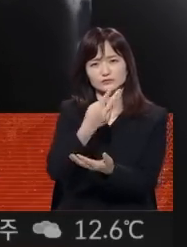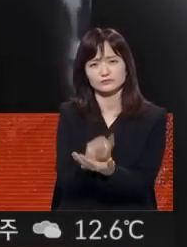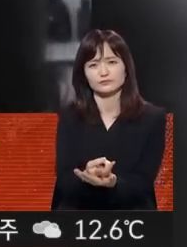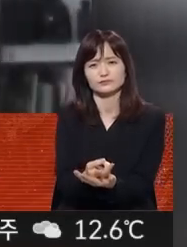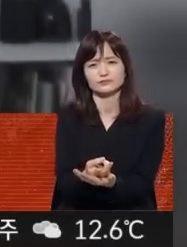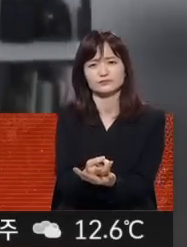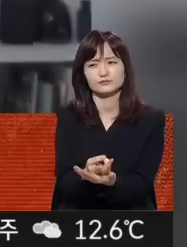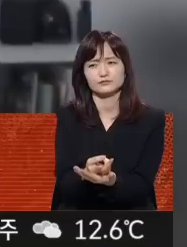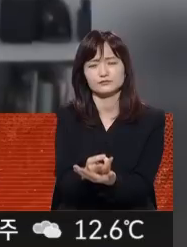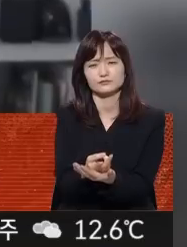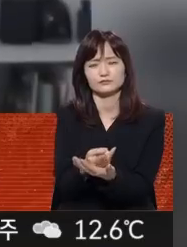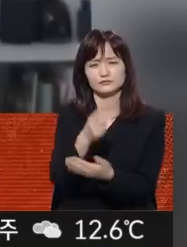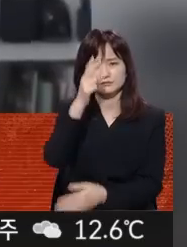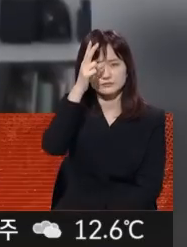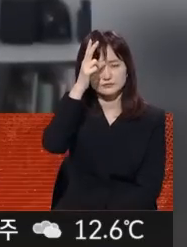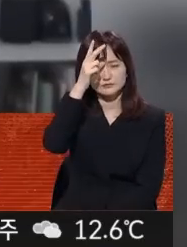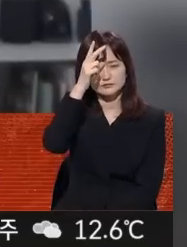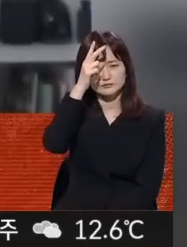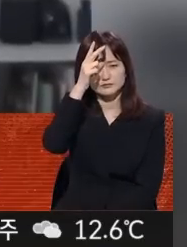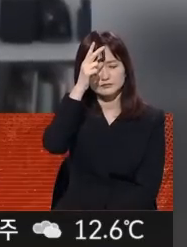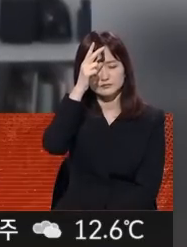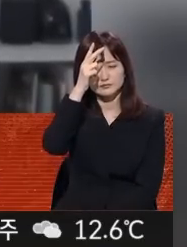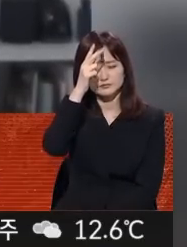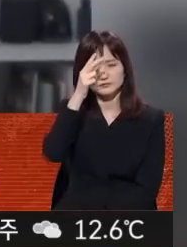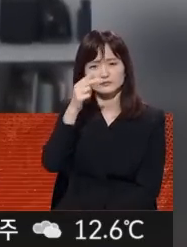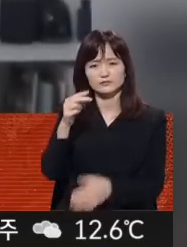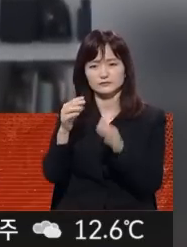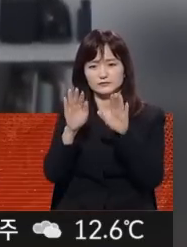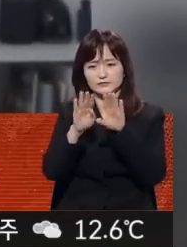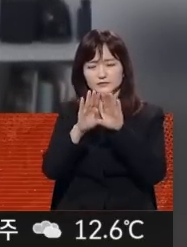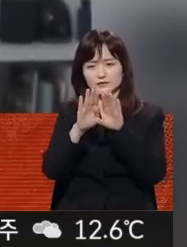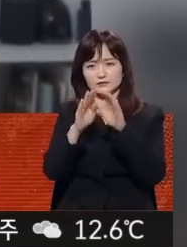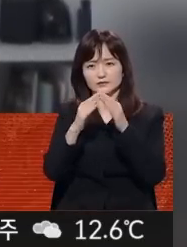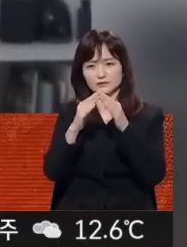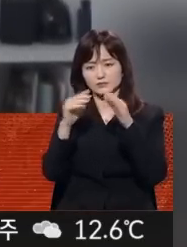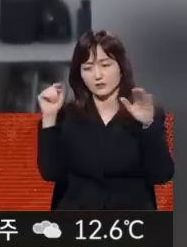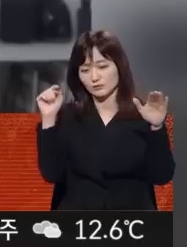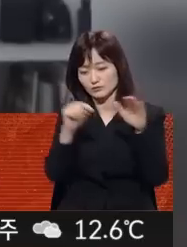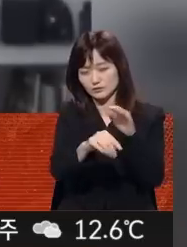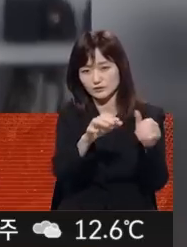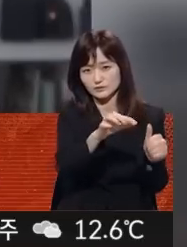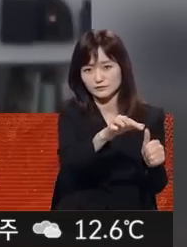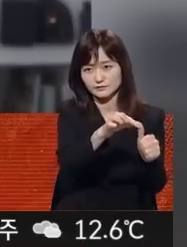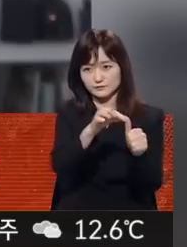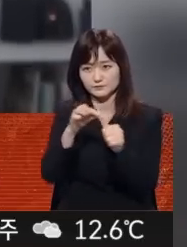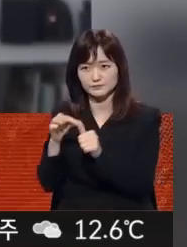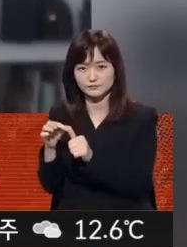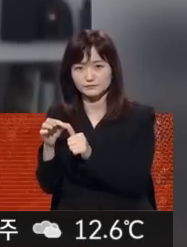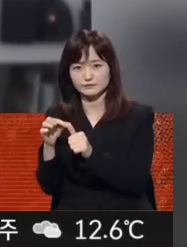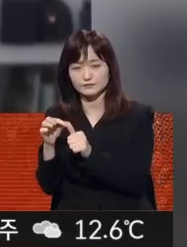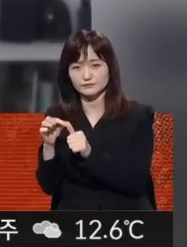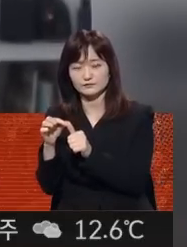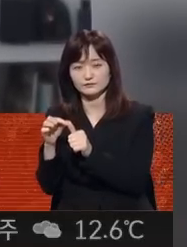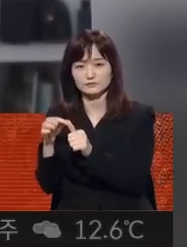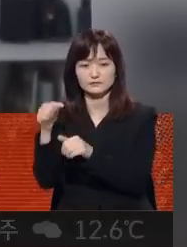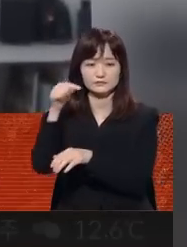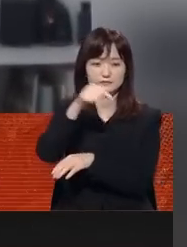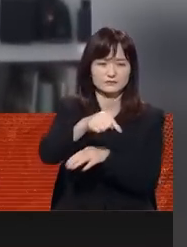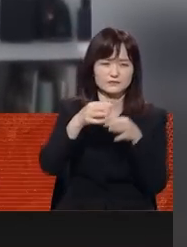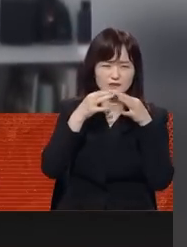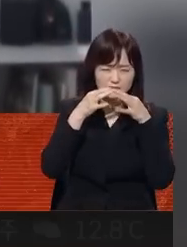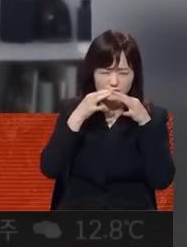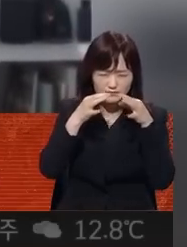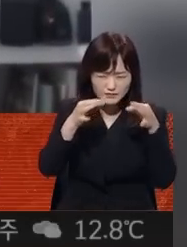이내이 현지 경찰로 추정되는 남성이 집안으로 진입해서이 전시를 끌어냈습니다 화면 밖에서 전시에 비명이 계속되는